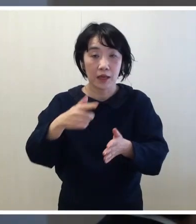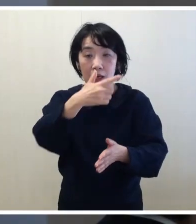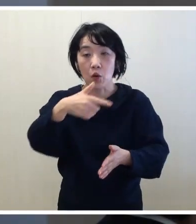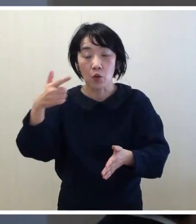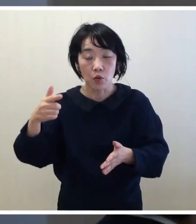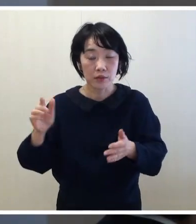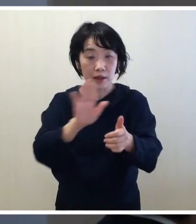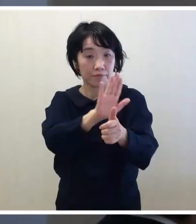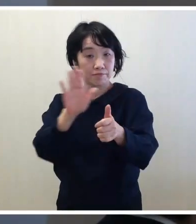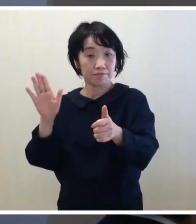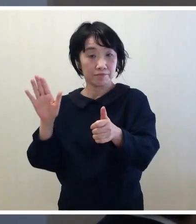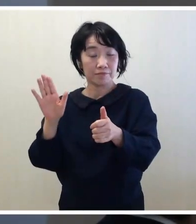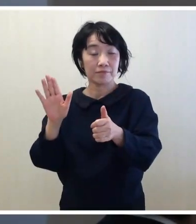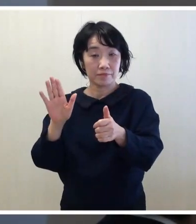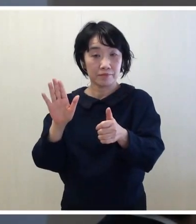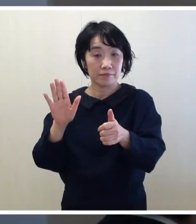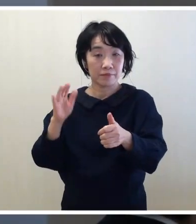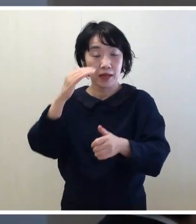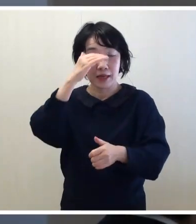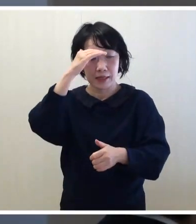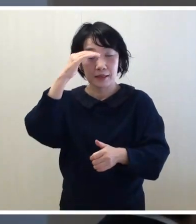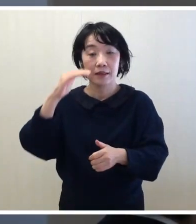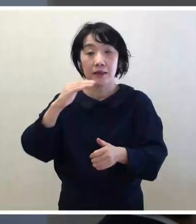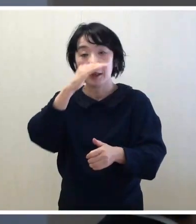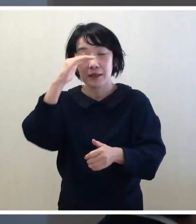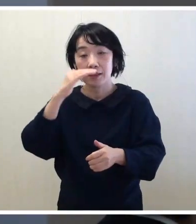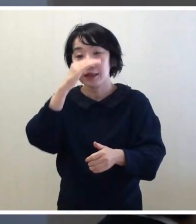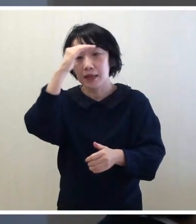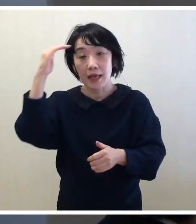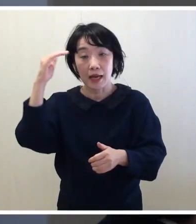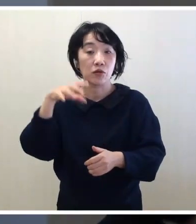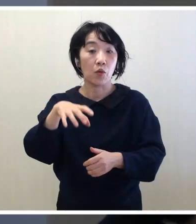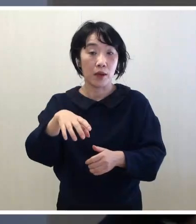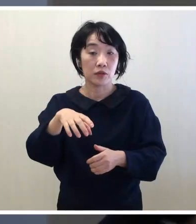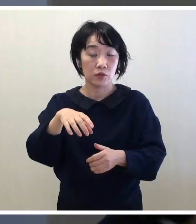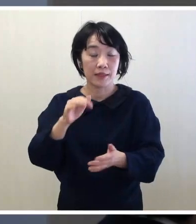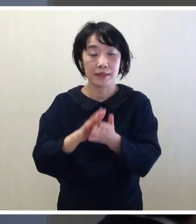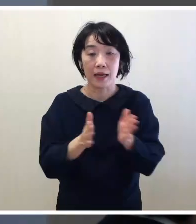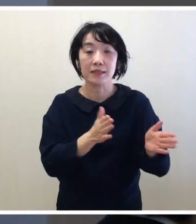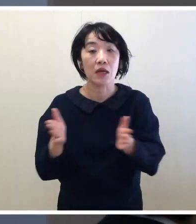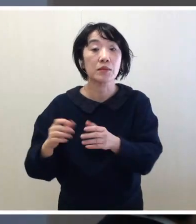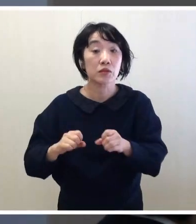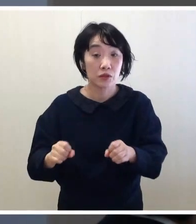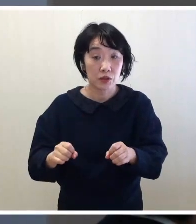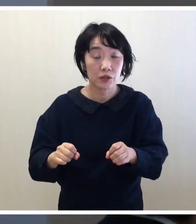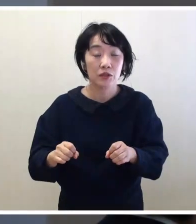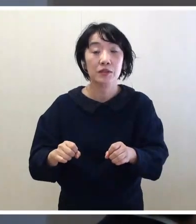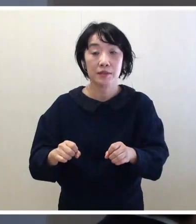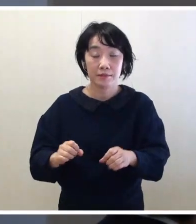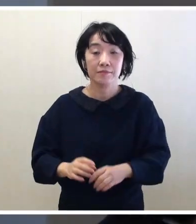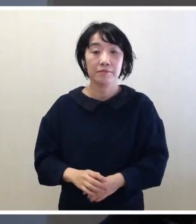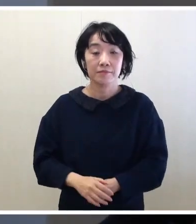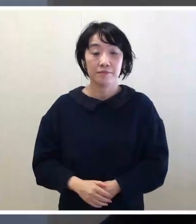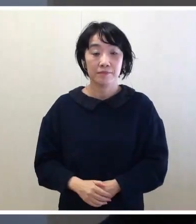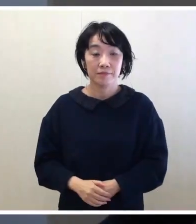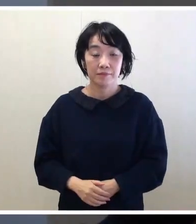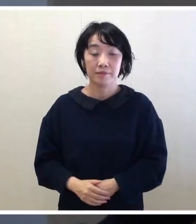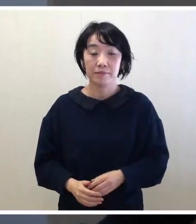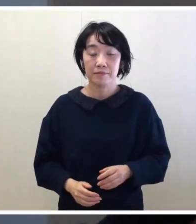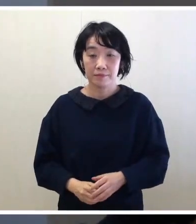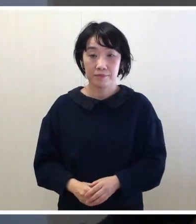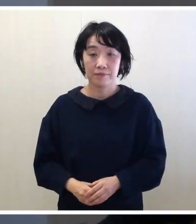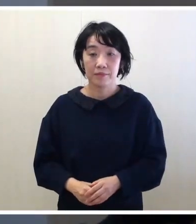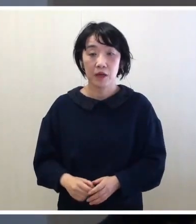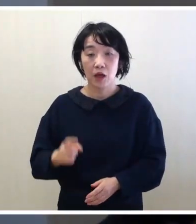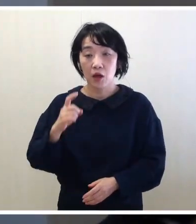しまして、これを六甲山を背景とする景観軸、緑地軸として再整備いたします。パースもつけており